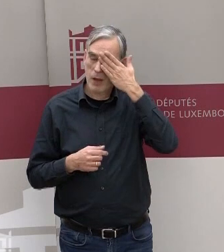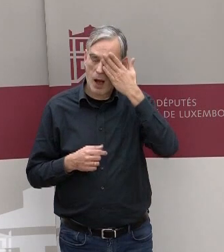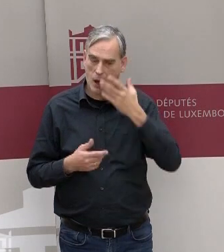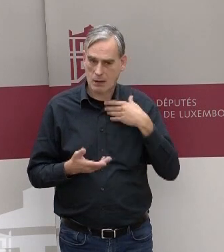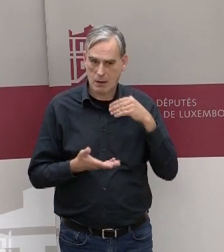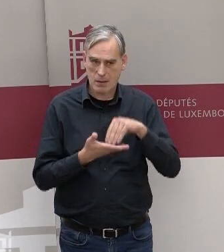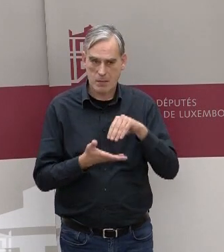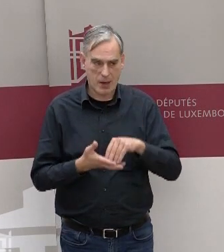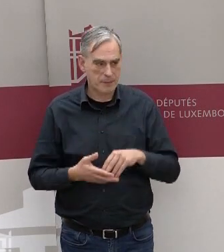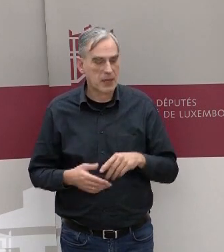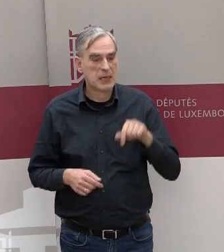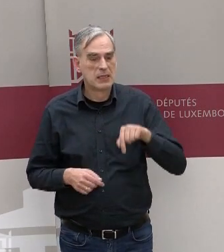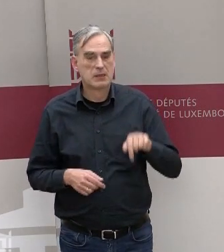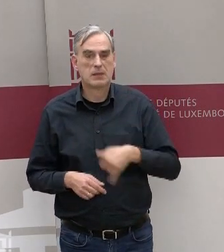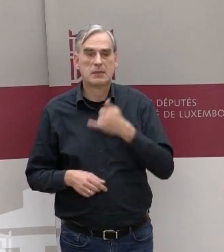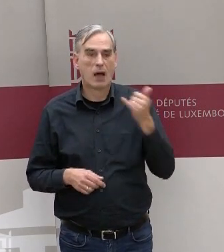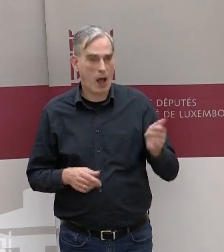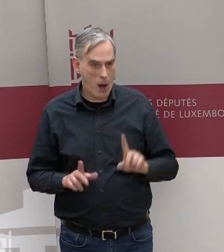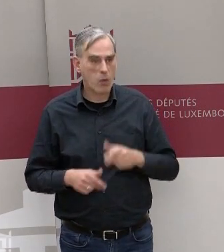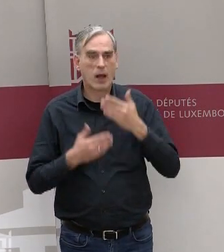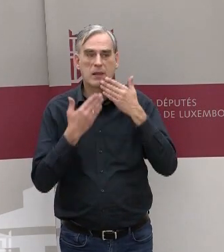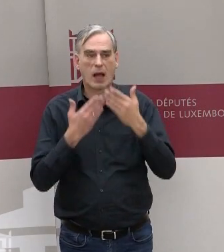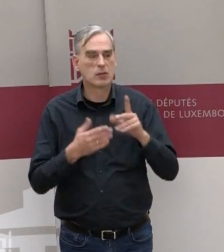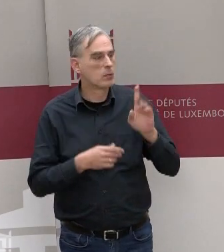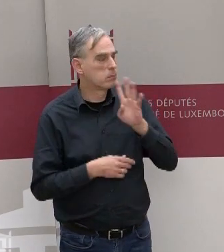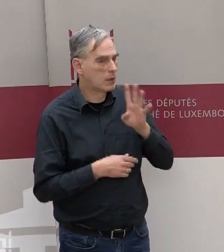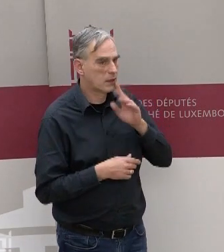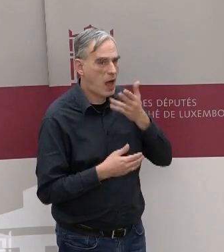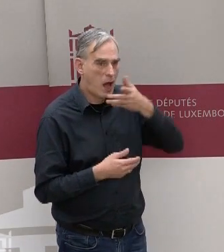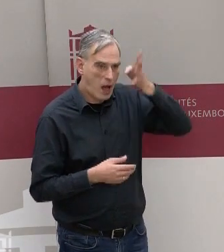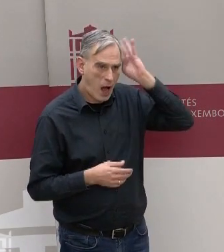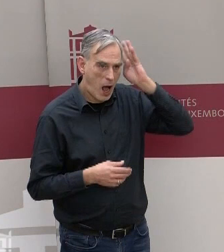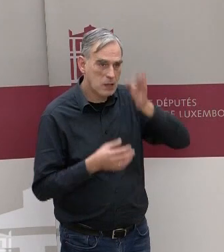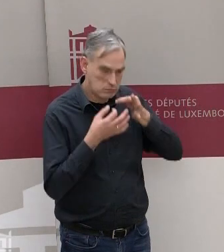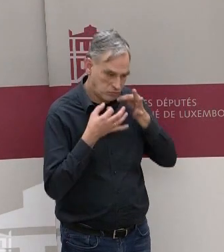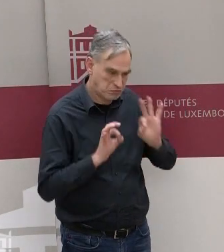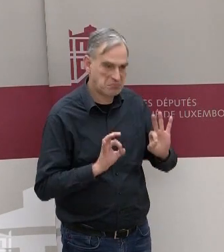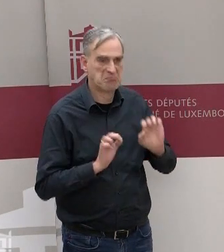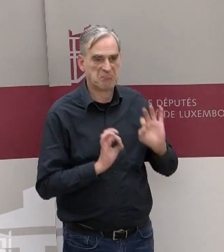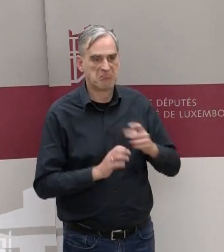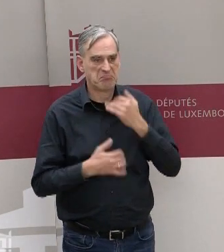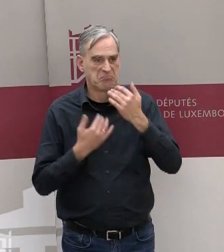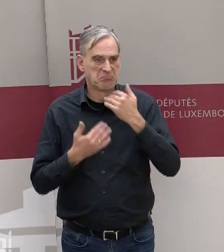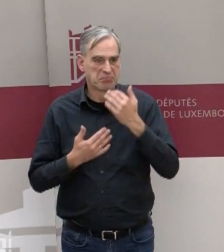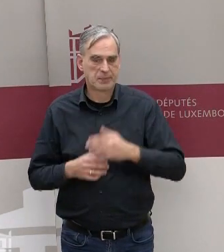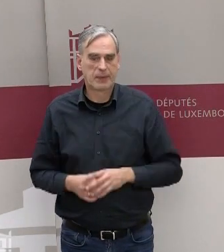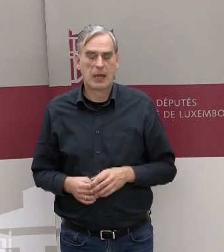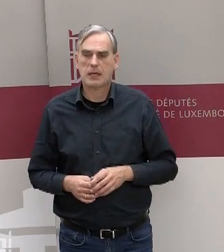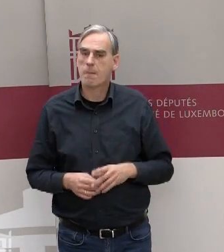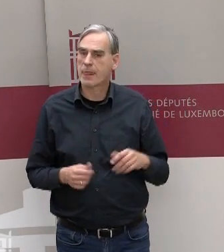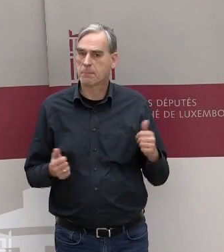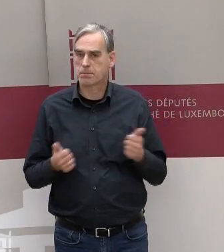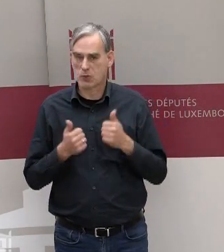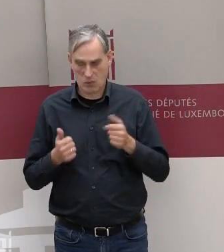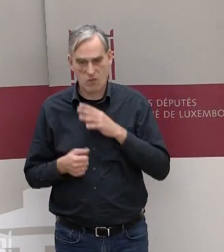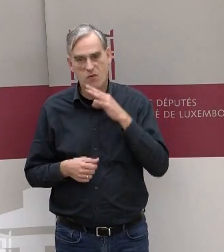Merci für seinen ausführlichen Rapport, das sicherlich immens viel Arbeit und allein schon die